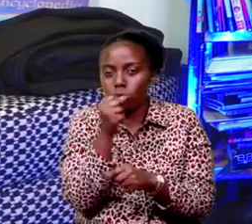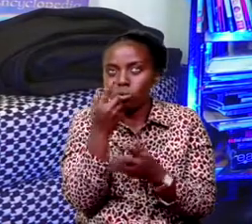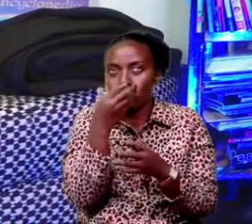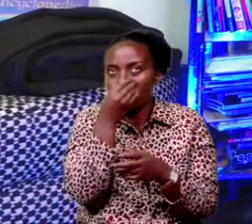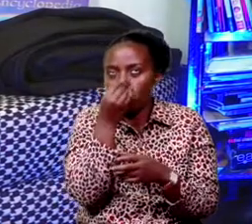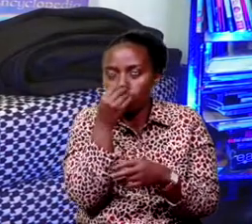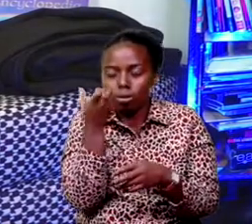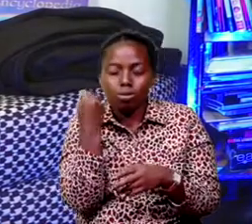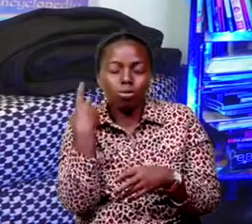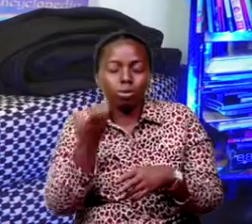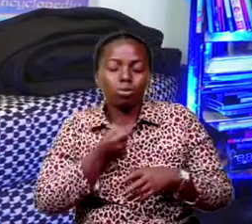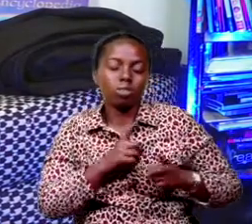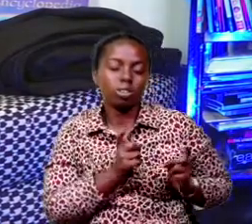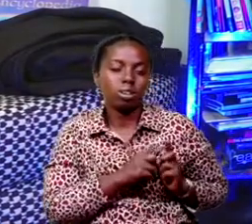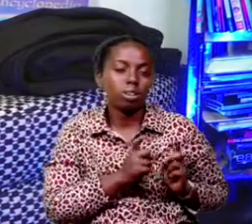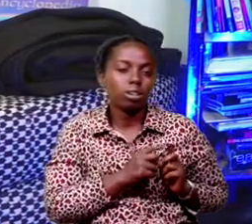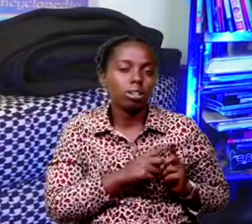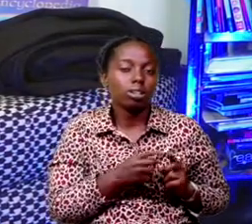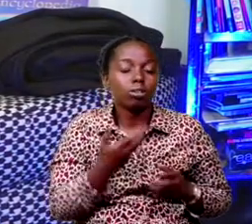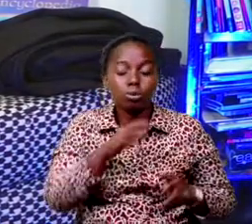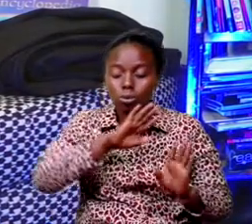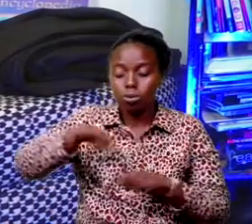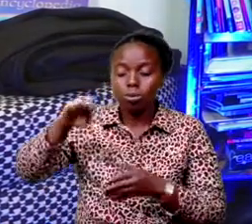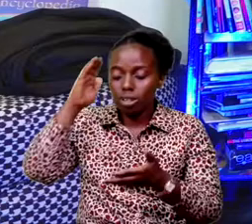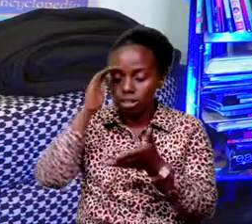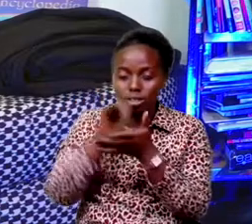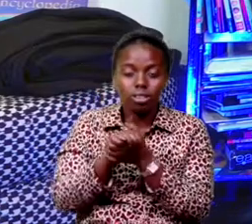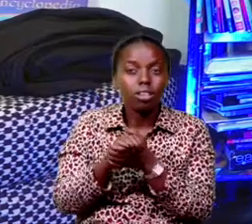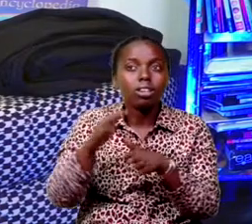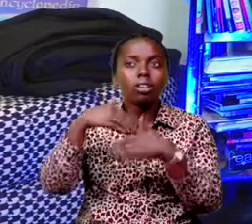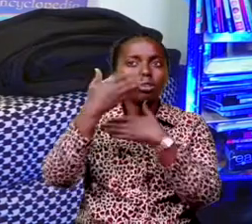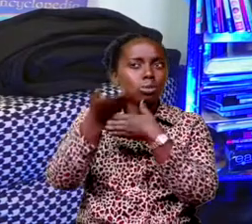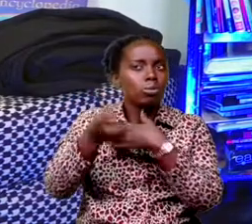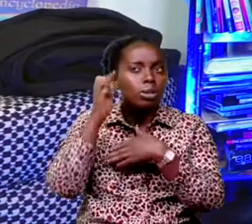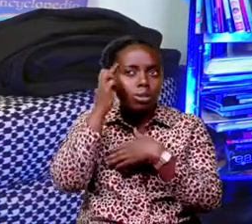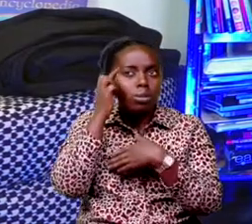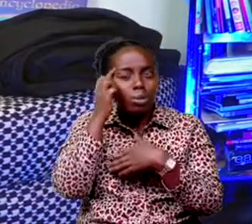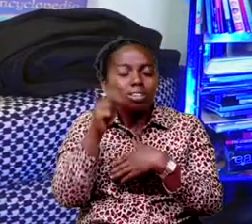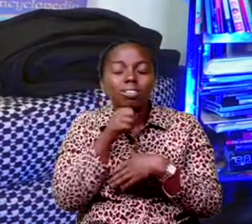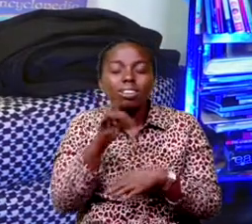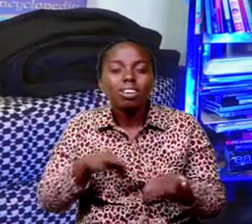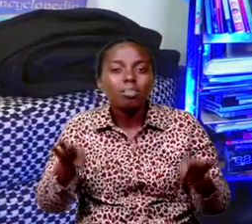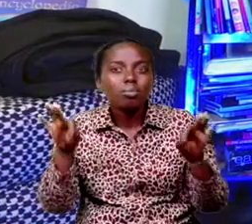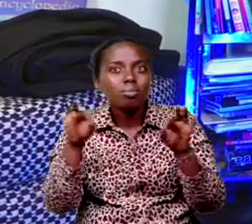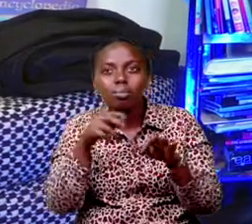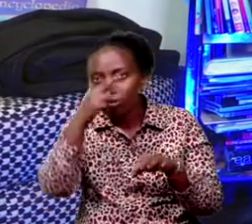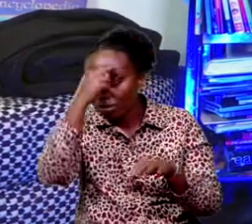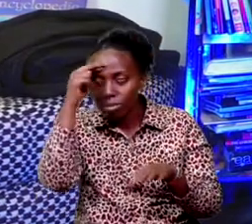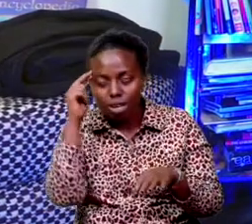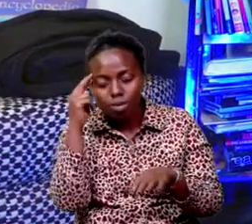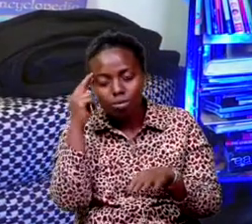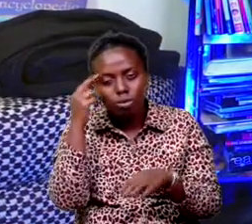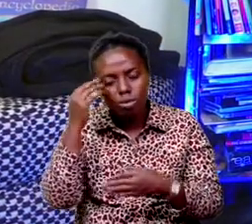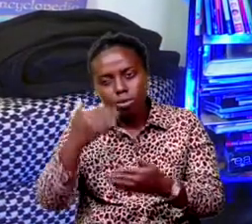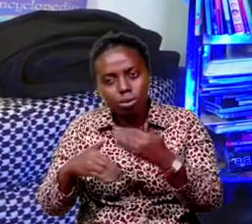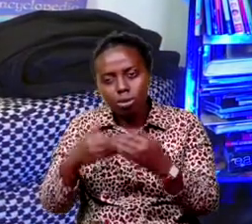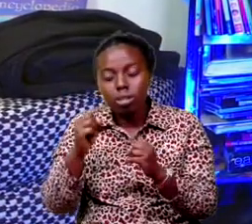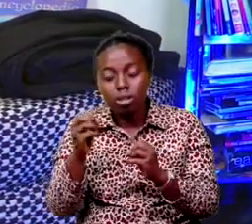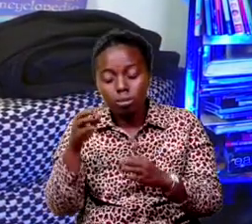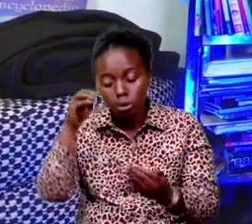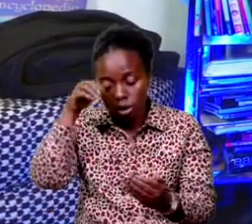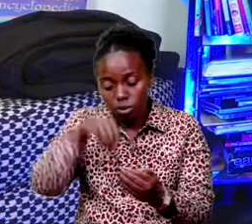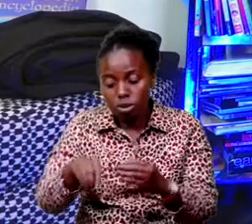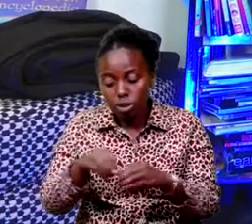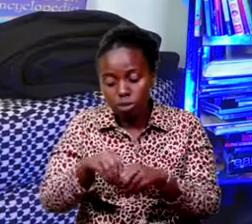nuko tugira agahinda. Dufite icyizere cyo kubaho, ariko nyuma tubitekereje dusanga nta mpamvu yo kwigereranya, kuko niba waraduteye mu